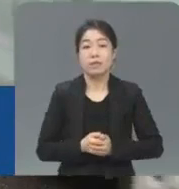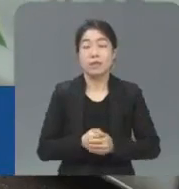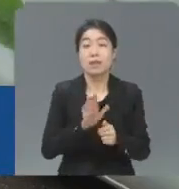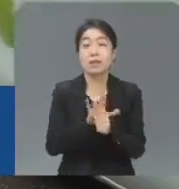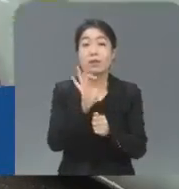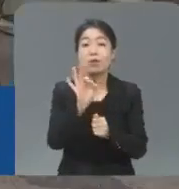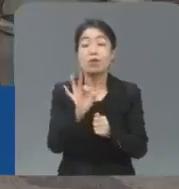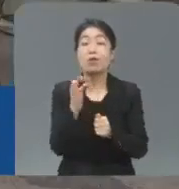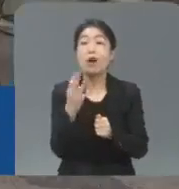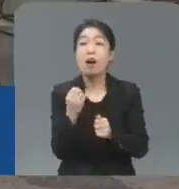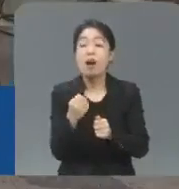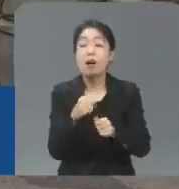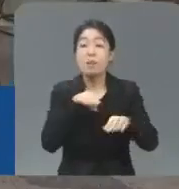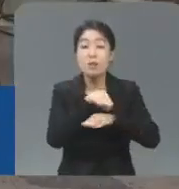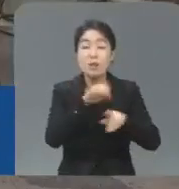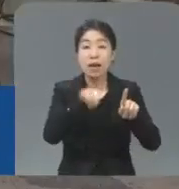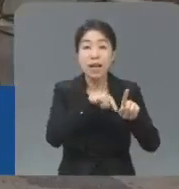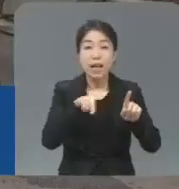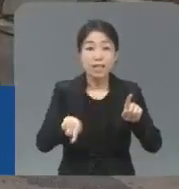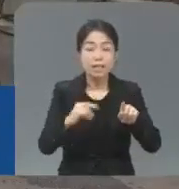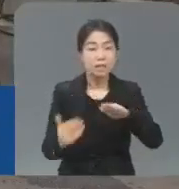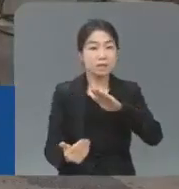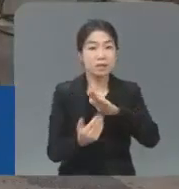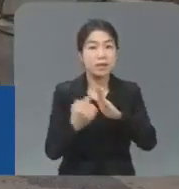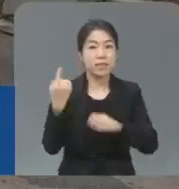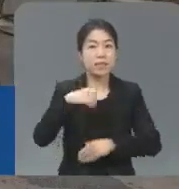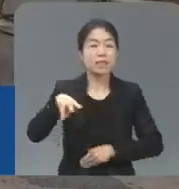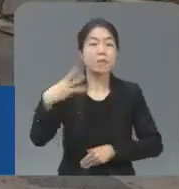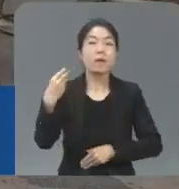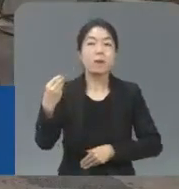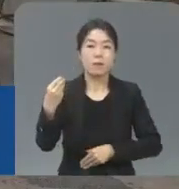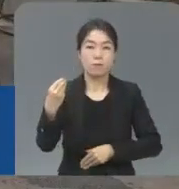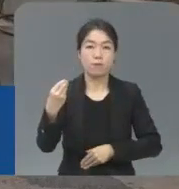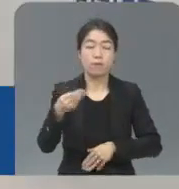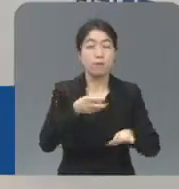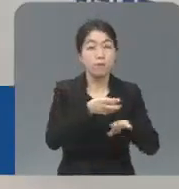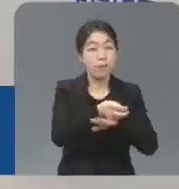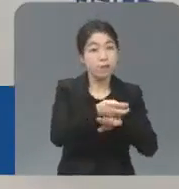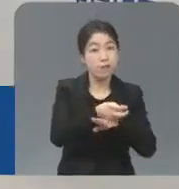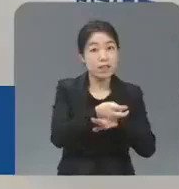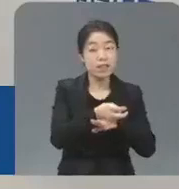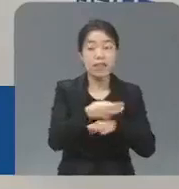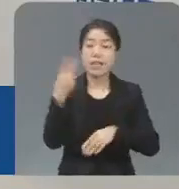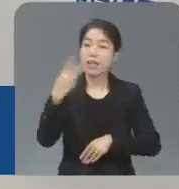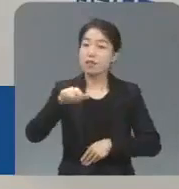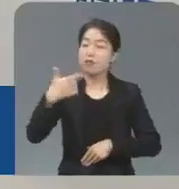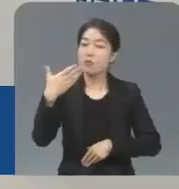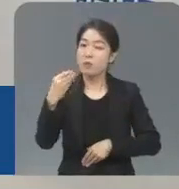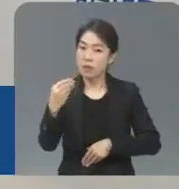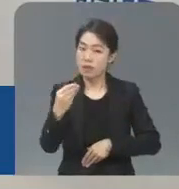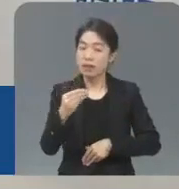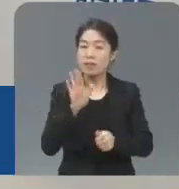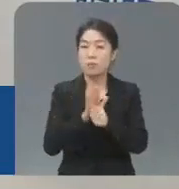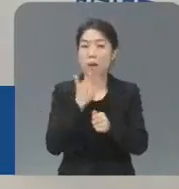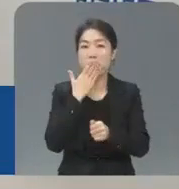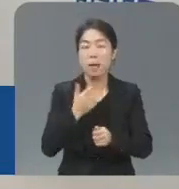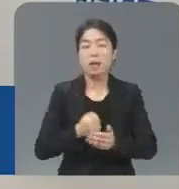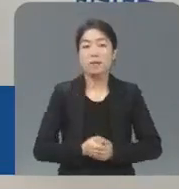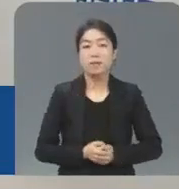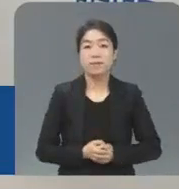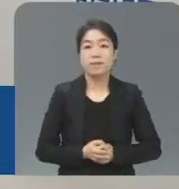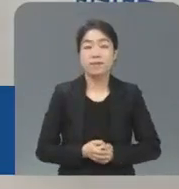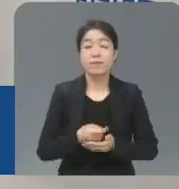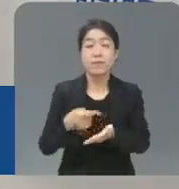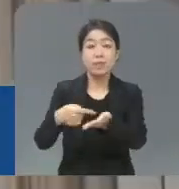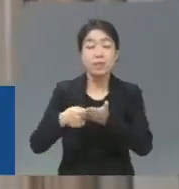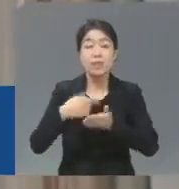보조금 지급액은 승용차가 한 대당 최대 1,300만 원이고 화물차는 2,600만 원까지 지원됩니다.